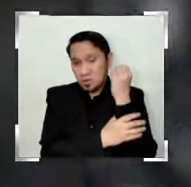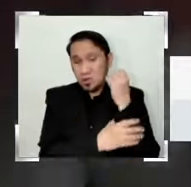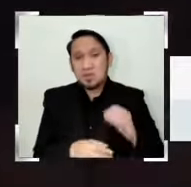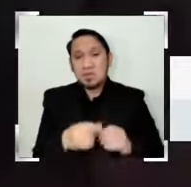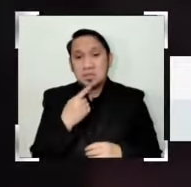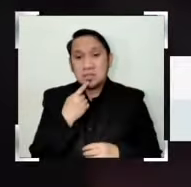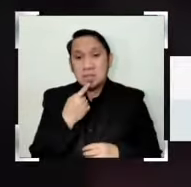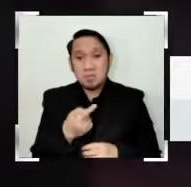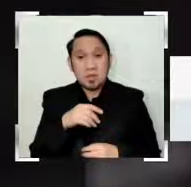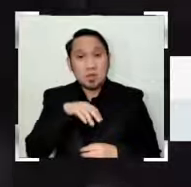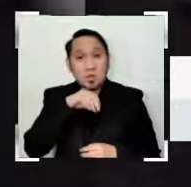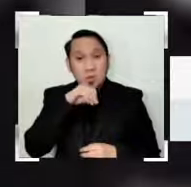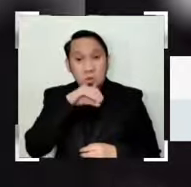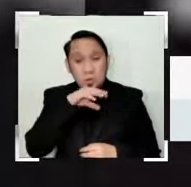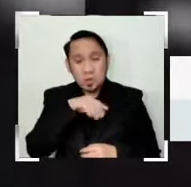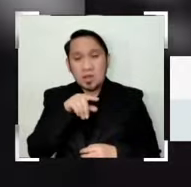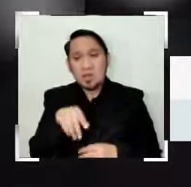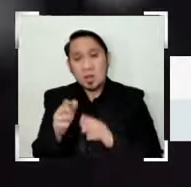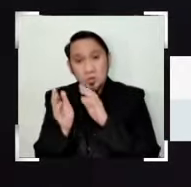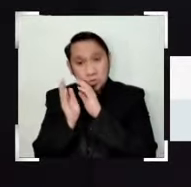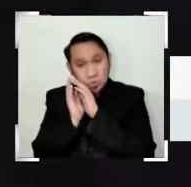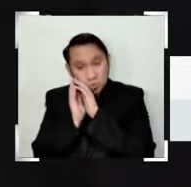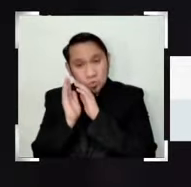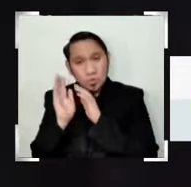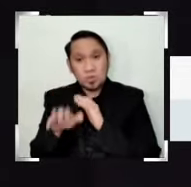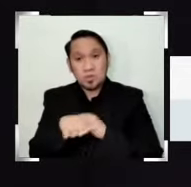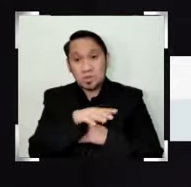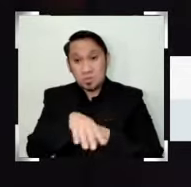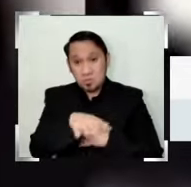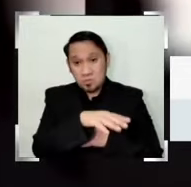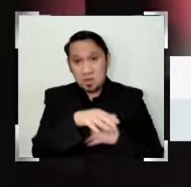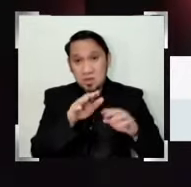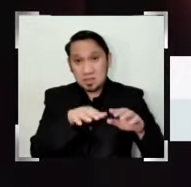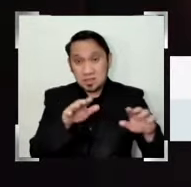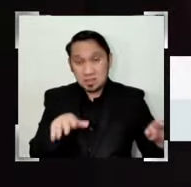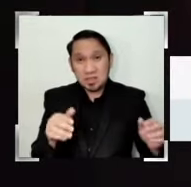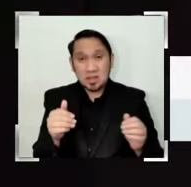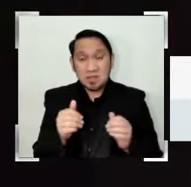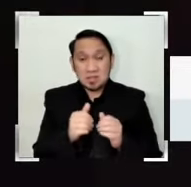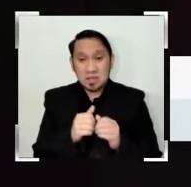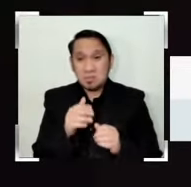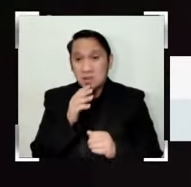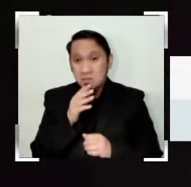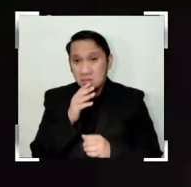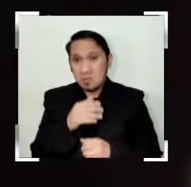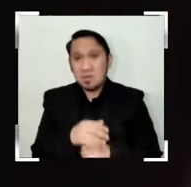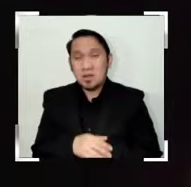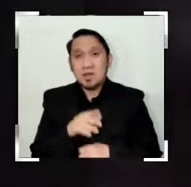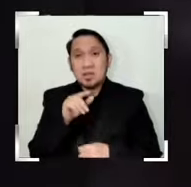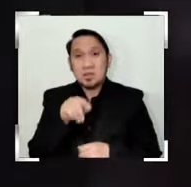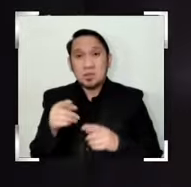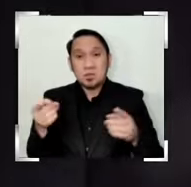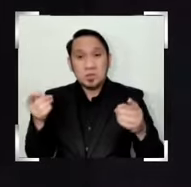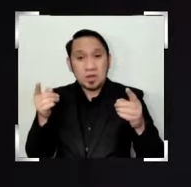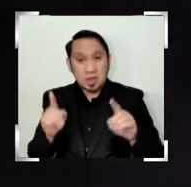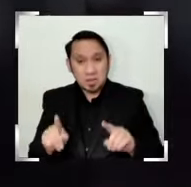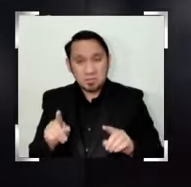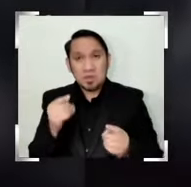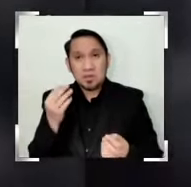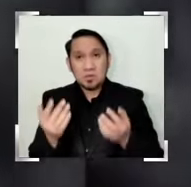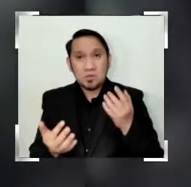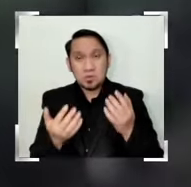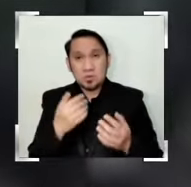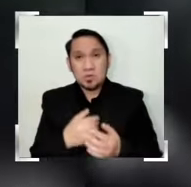biktima, natutulog na noon ang kanyang mga apo kasama ang kanilang nanay at yahin nang mangyari ang sunog. Natulog na